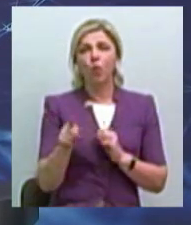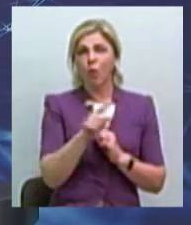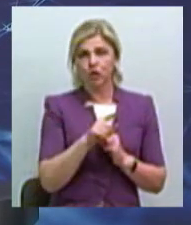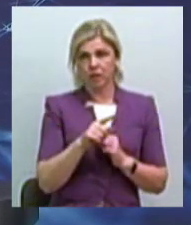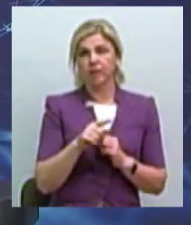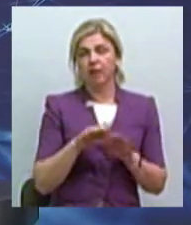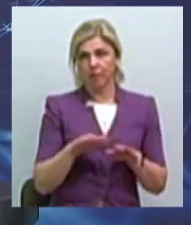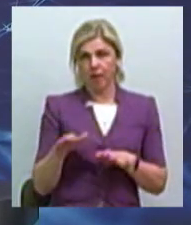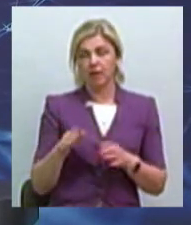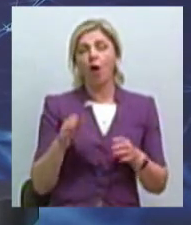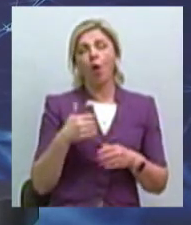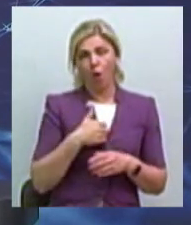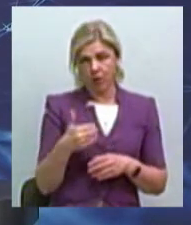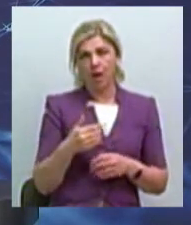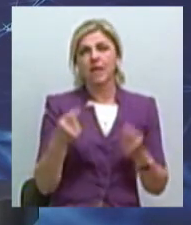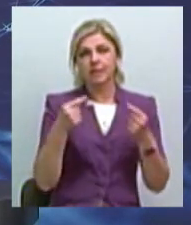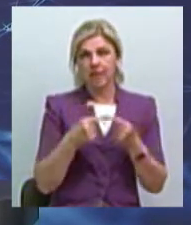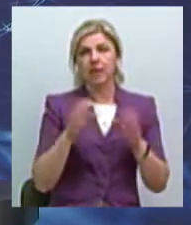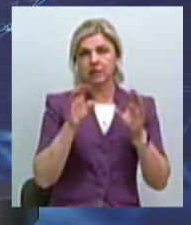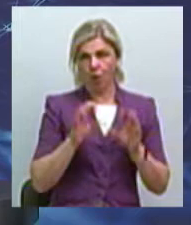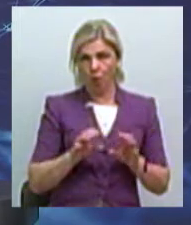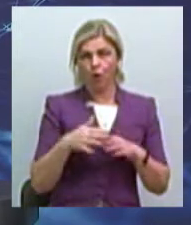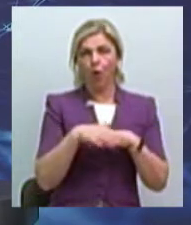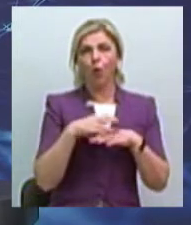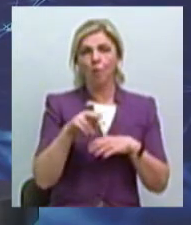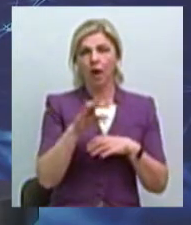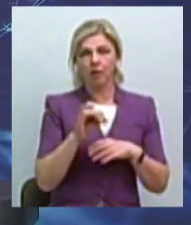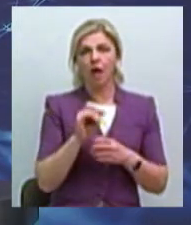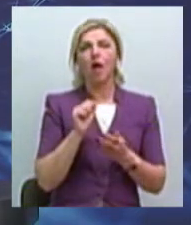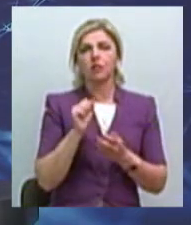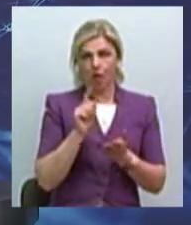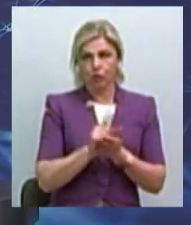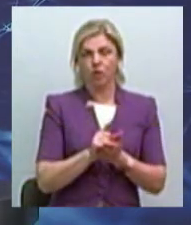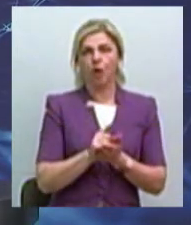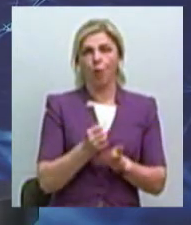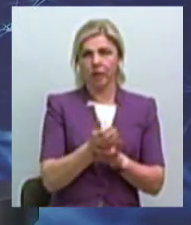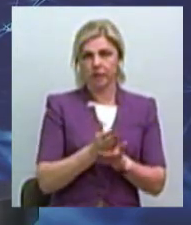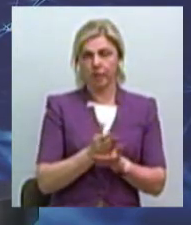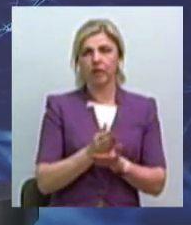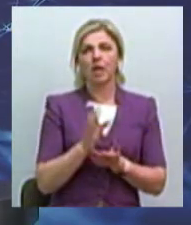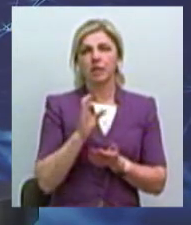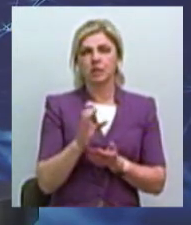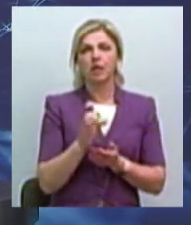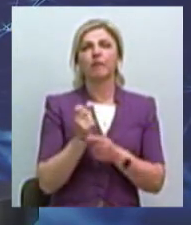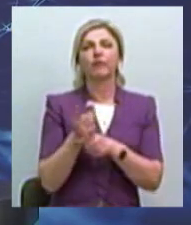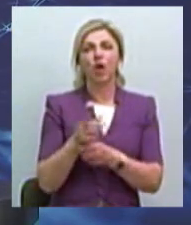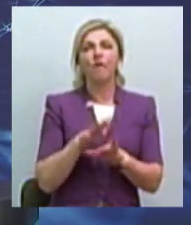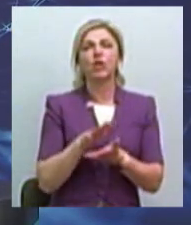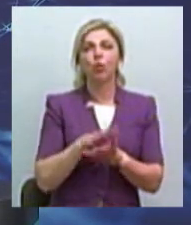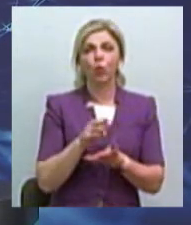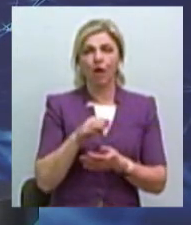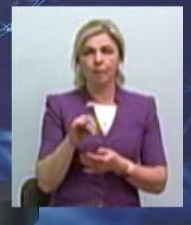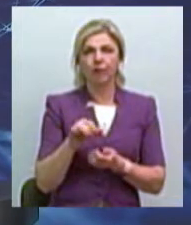Хоча, згідно закону, то громада повинна забезпечити цю послугу з поводженням з твердими побутовими відходами. Але